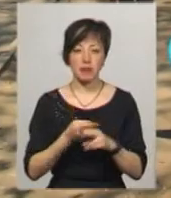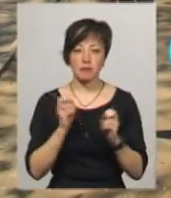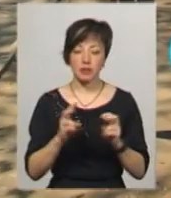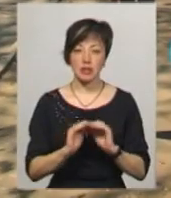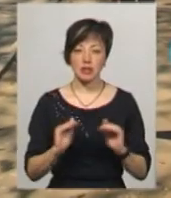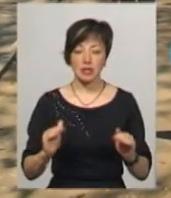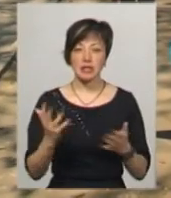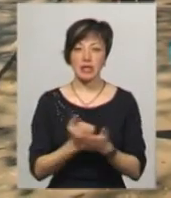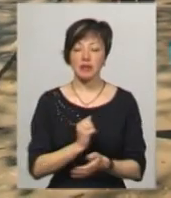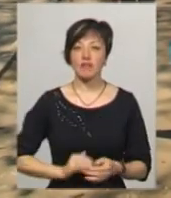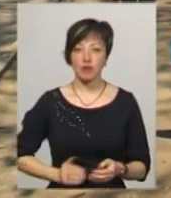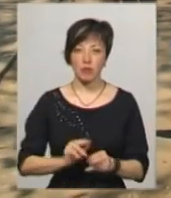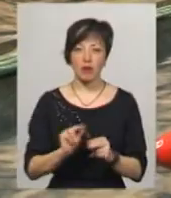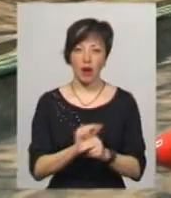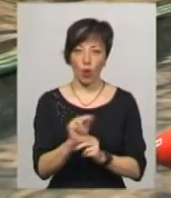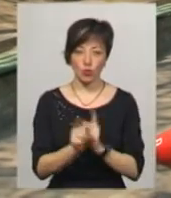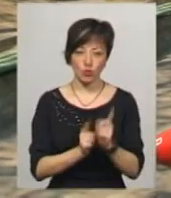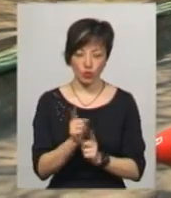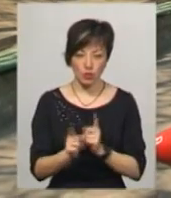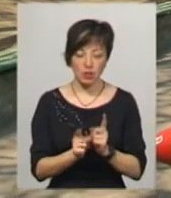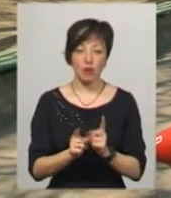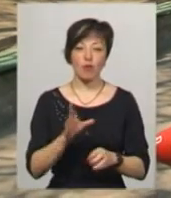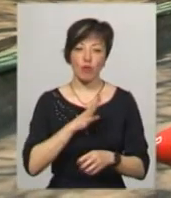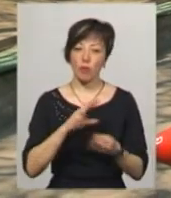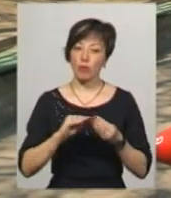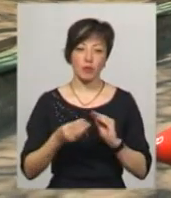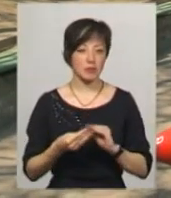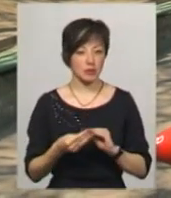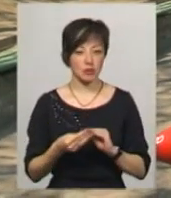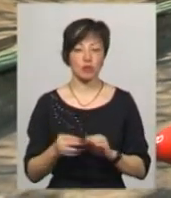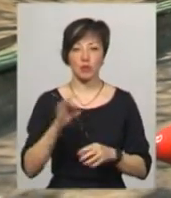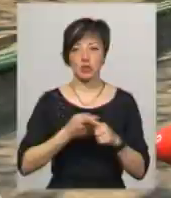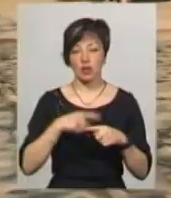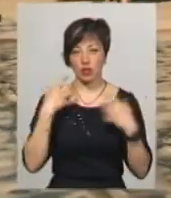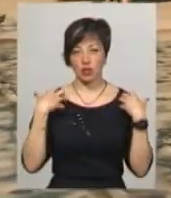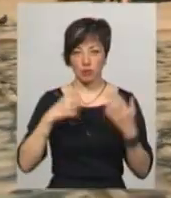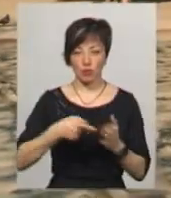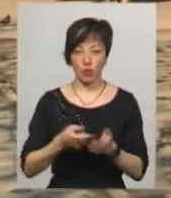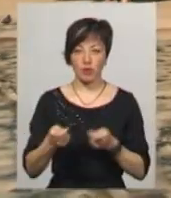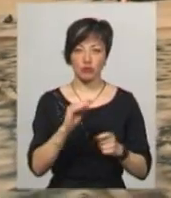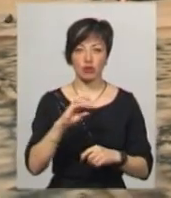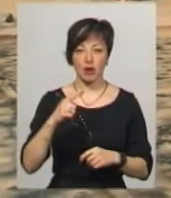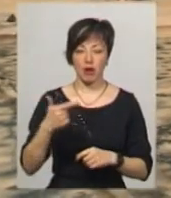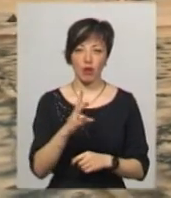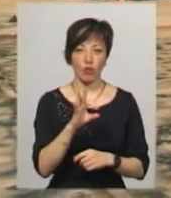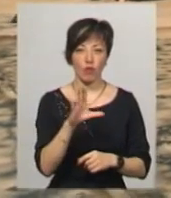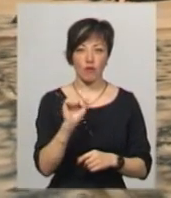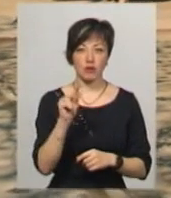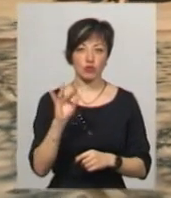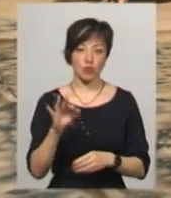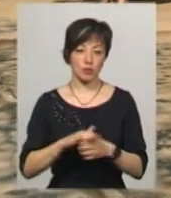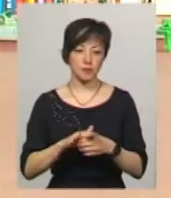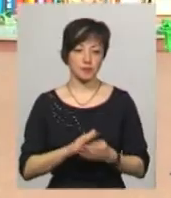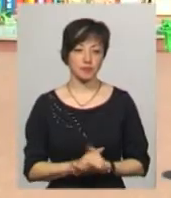Знайти підрядника для реконструкції фігур Мазера в парку Шевченка було проблематично. Про це каже начальник міського управління житлово-комунального господарства